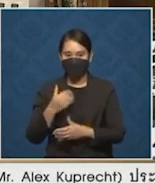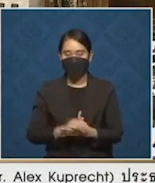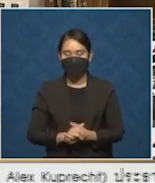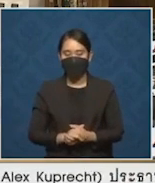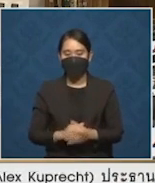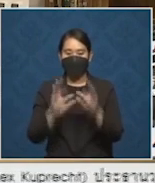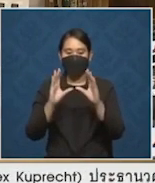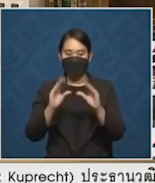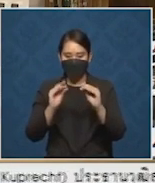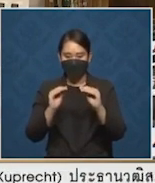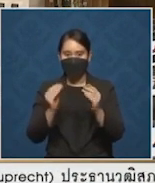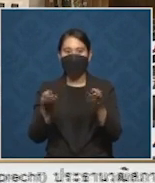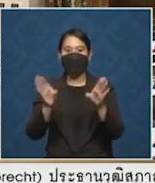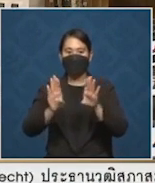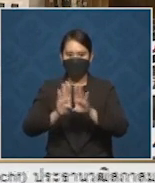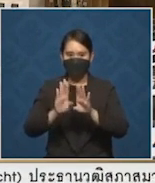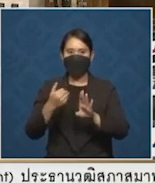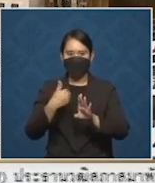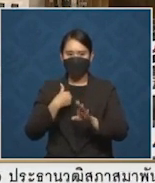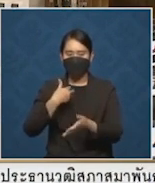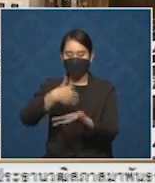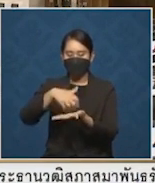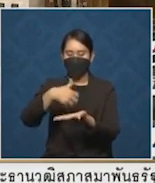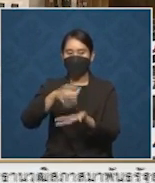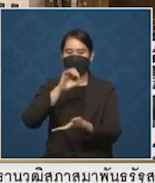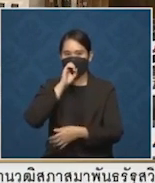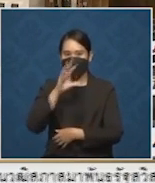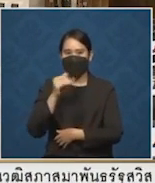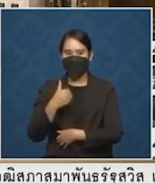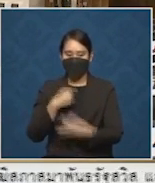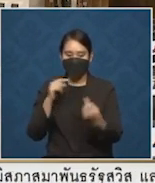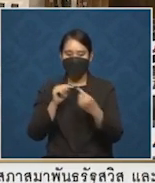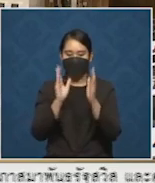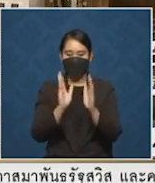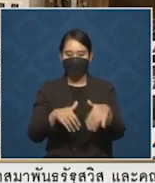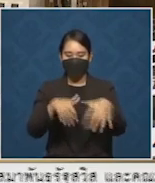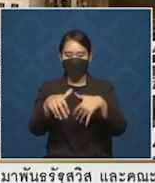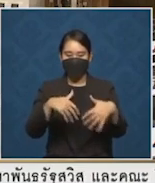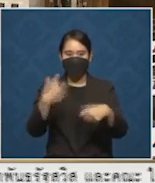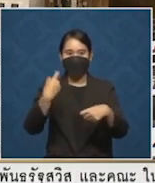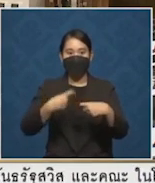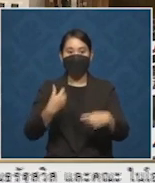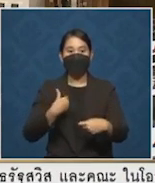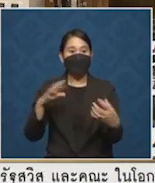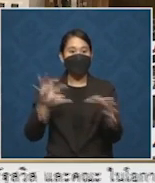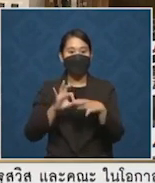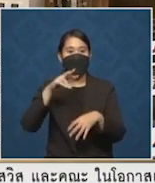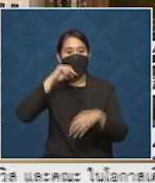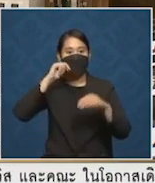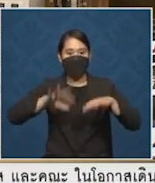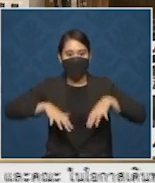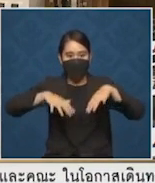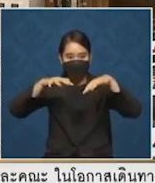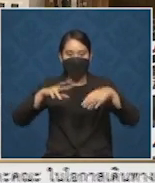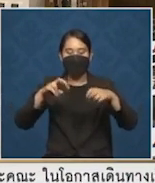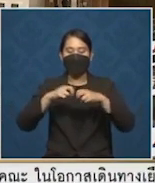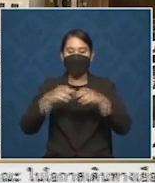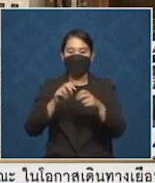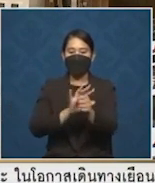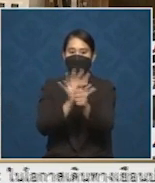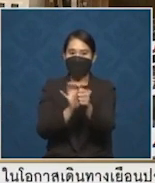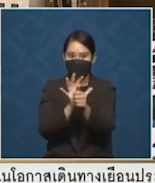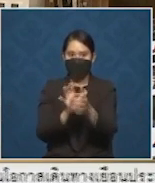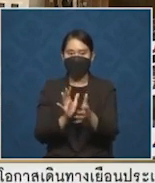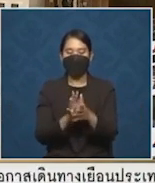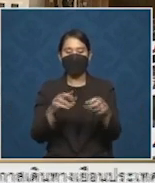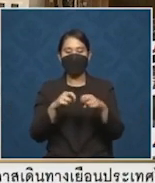ค่ะ นะครับคุณไม่ต้องว่าเล่นการเมืองกันขนาดนั้นสงสารพี่น้องตาด